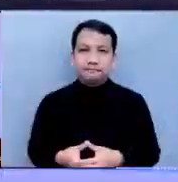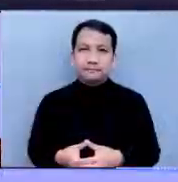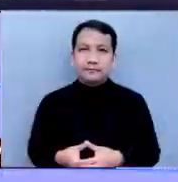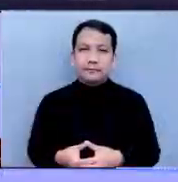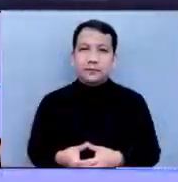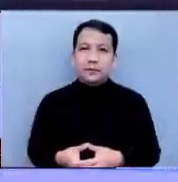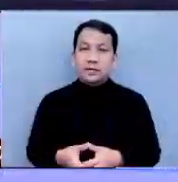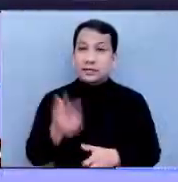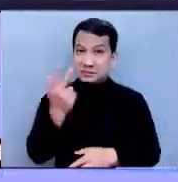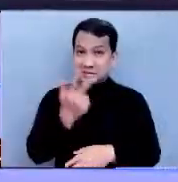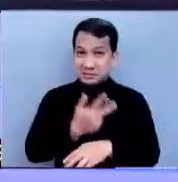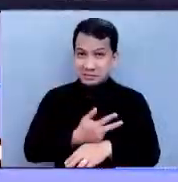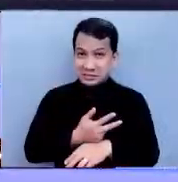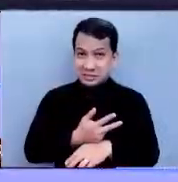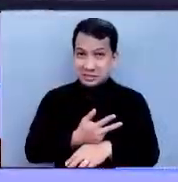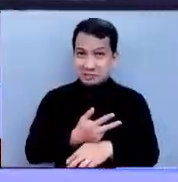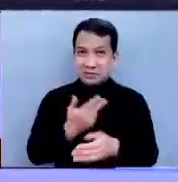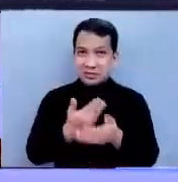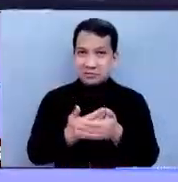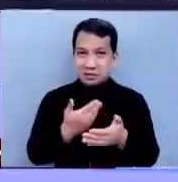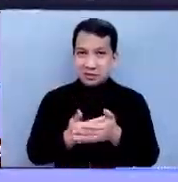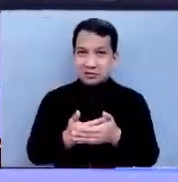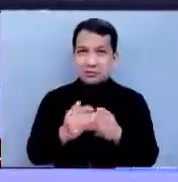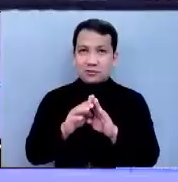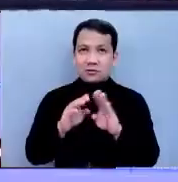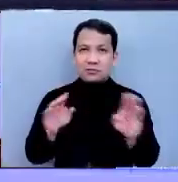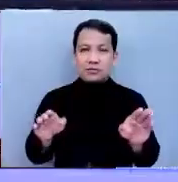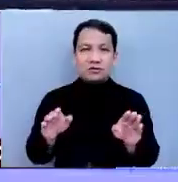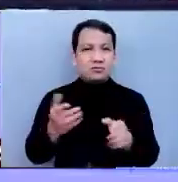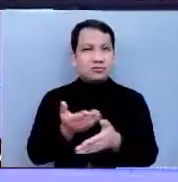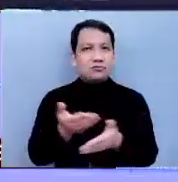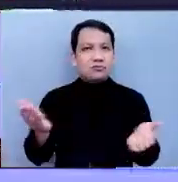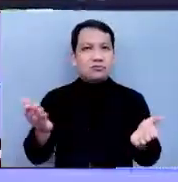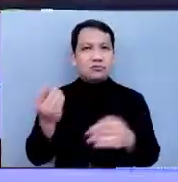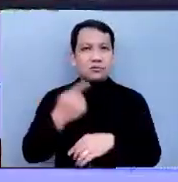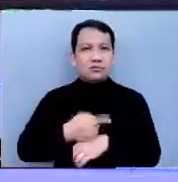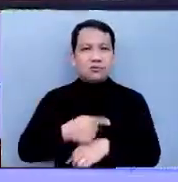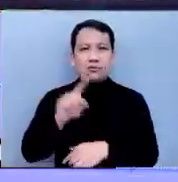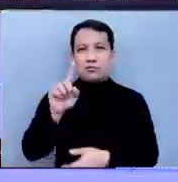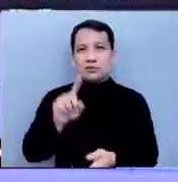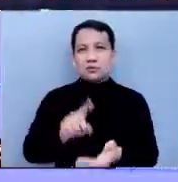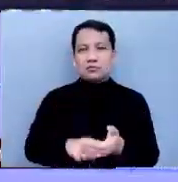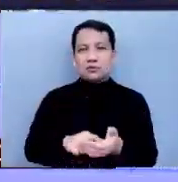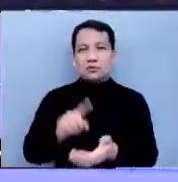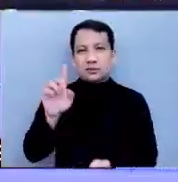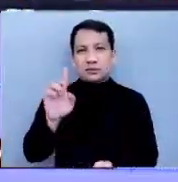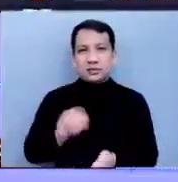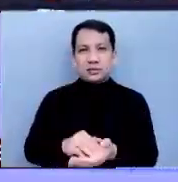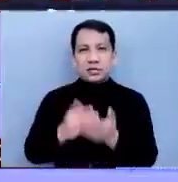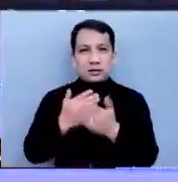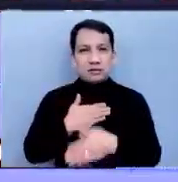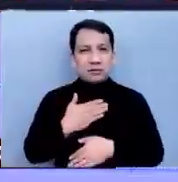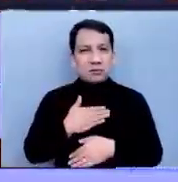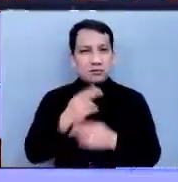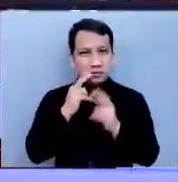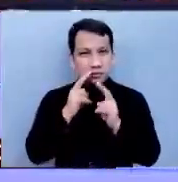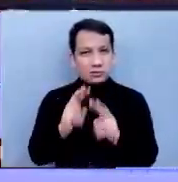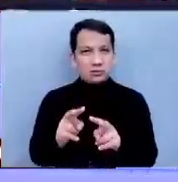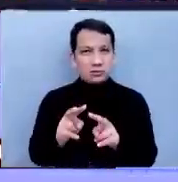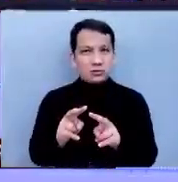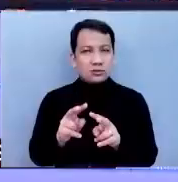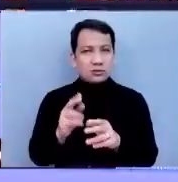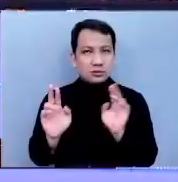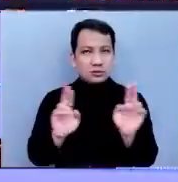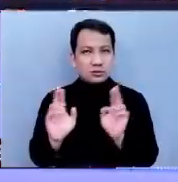Tatlong tulog na lang, magaganap na ang pambansang araw ng 1,001 tuwa. Silipin natin ang mga paghahanda